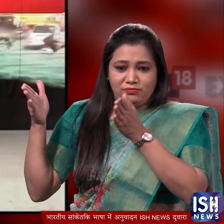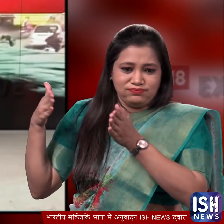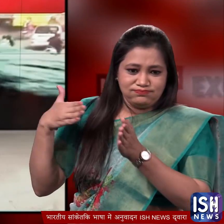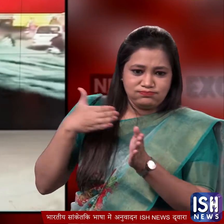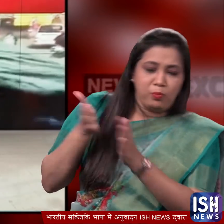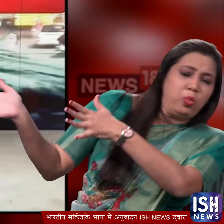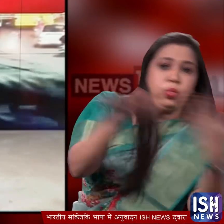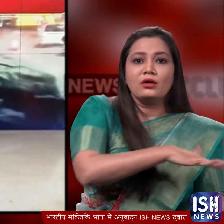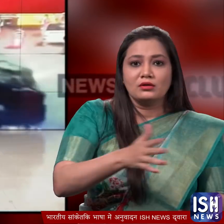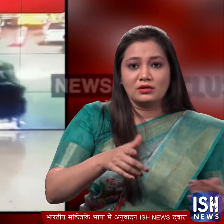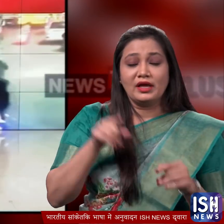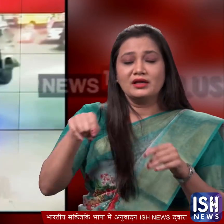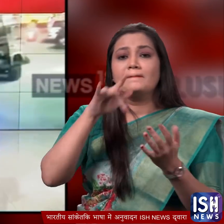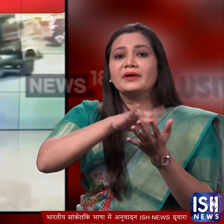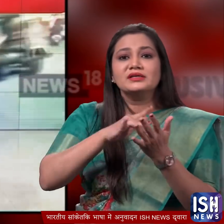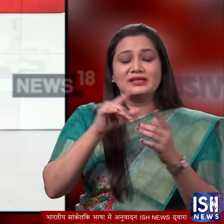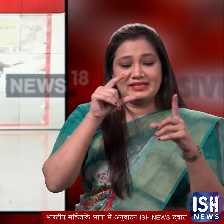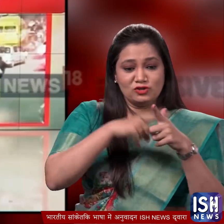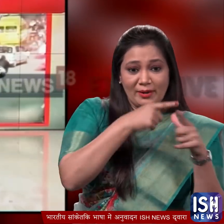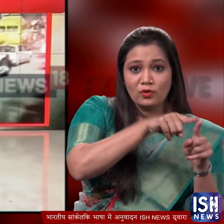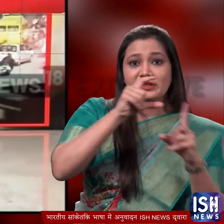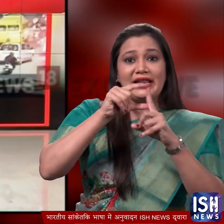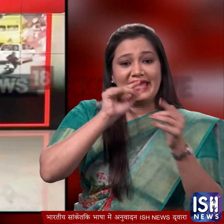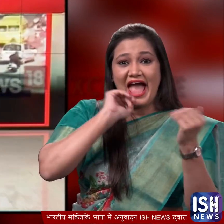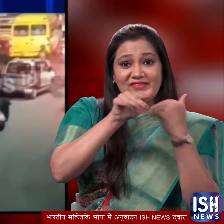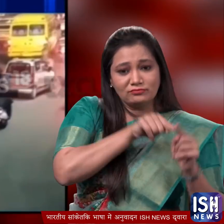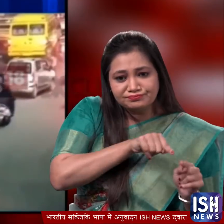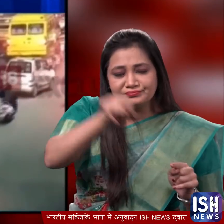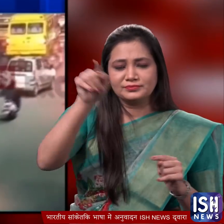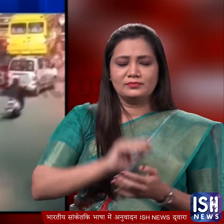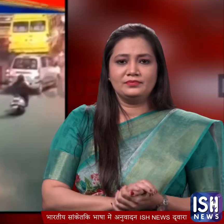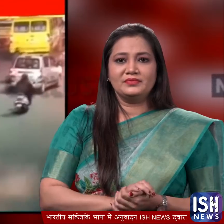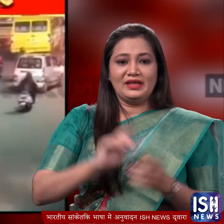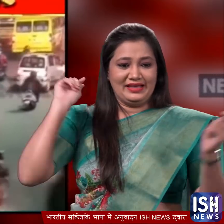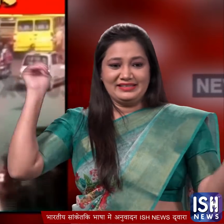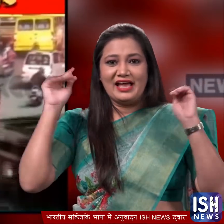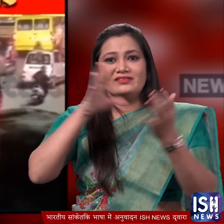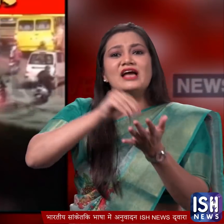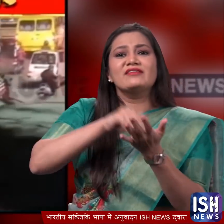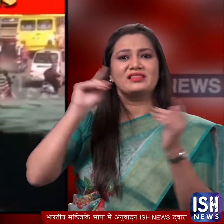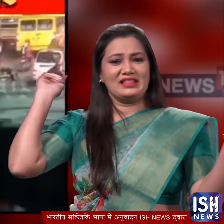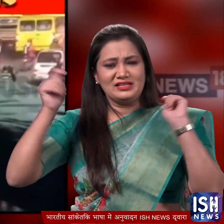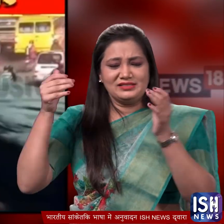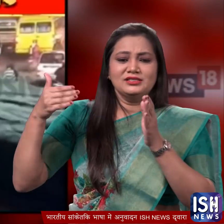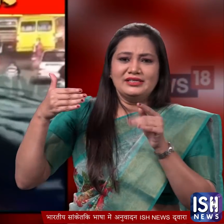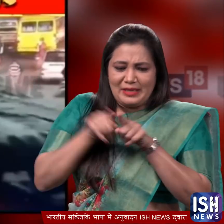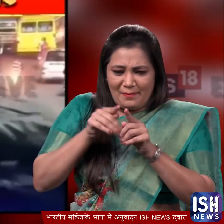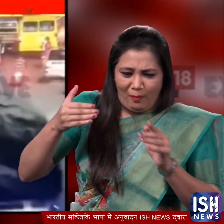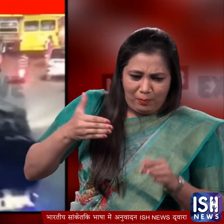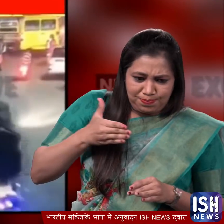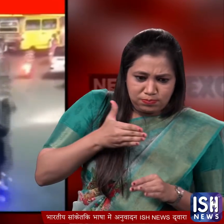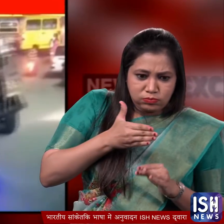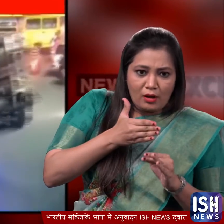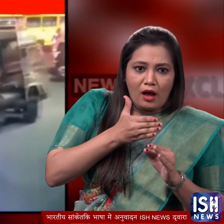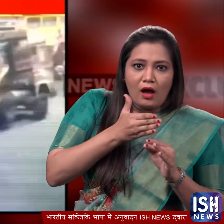सड़क पर पलट गया। ये दर्दनाक हादसा जयपुर दिल्ली हाईवे पर हुआ, जहां चावल की बोरियों से लदा वो ट्रक एक